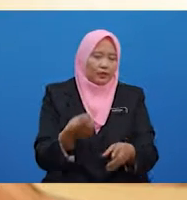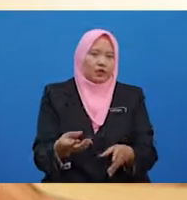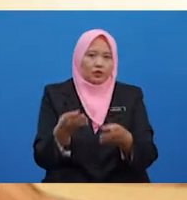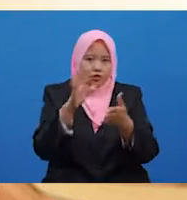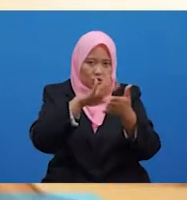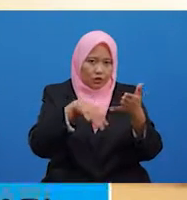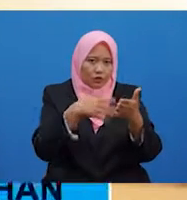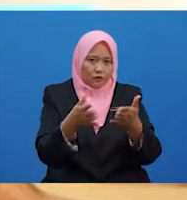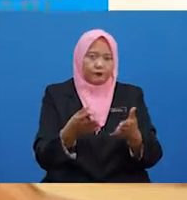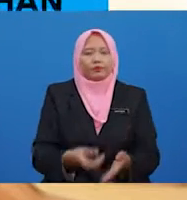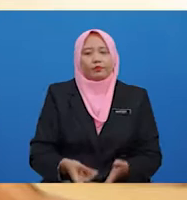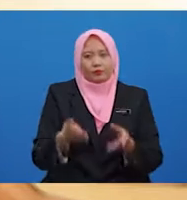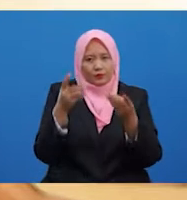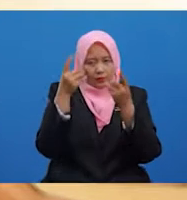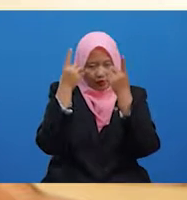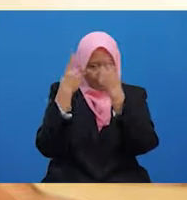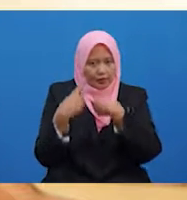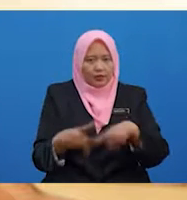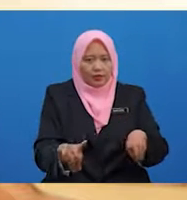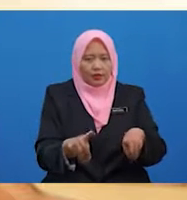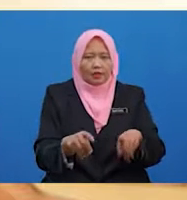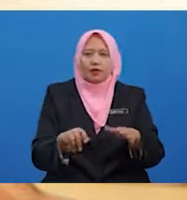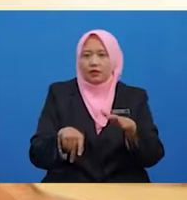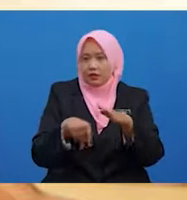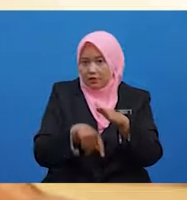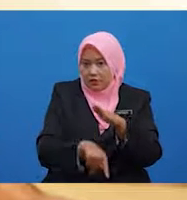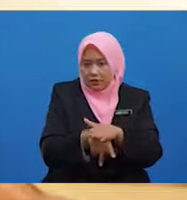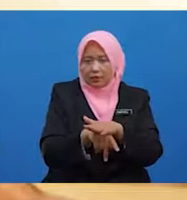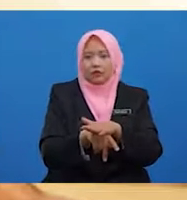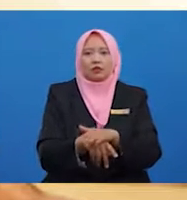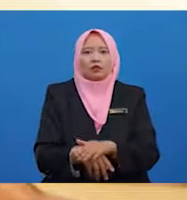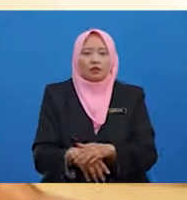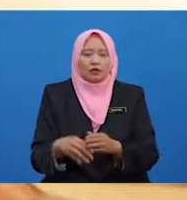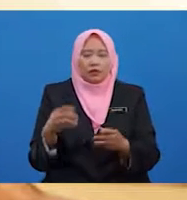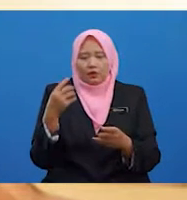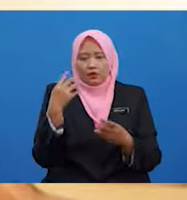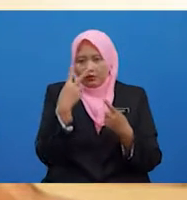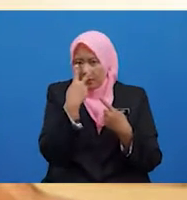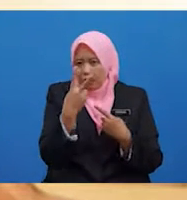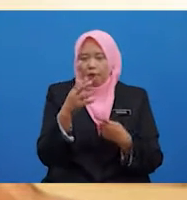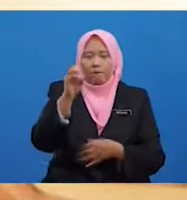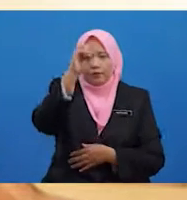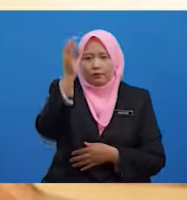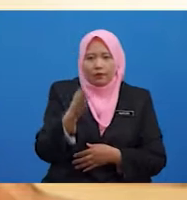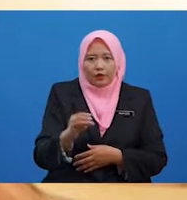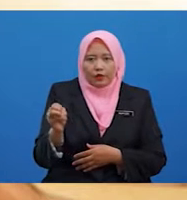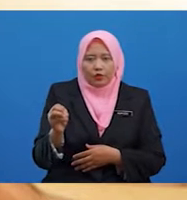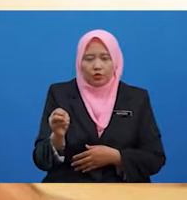tersirat pula ialah nilai peratus yang perlu kita cari, iaitu perubahan atau